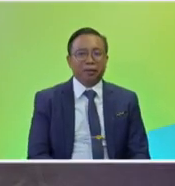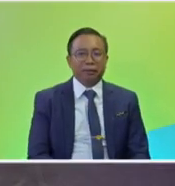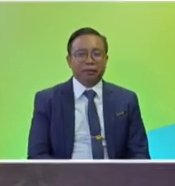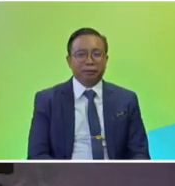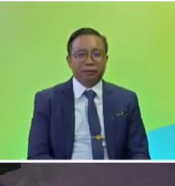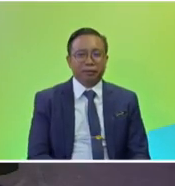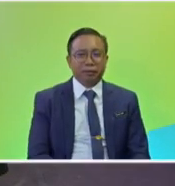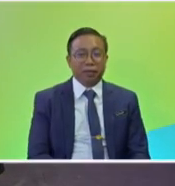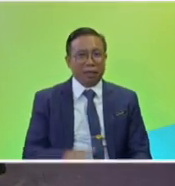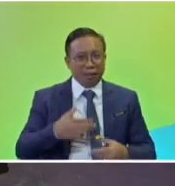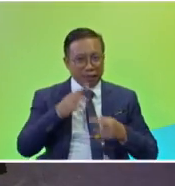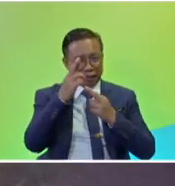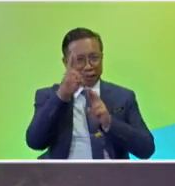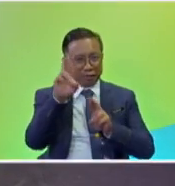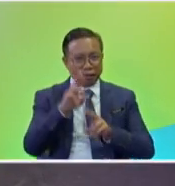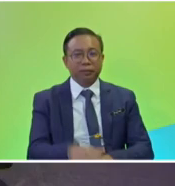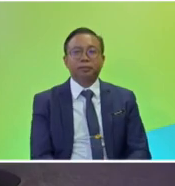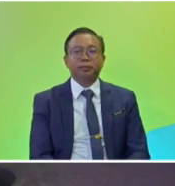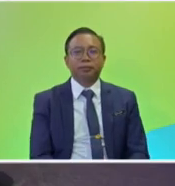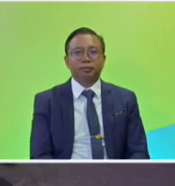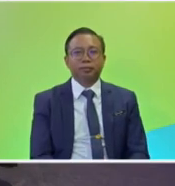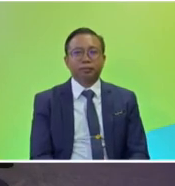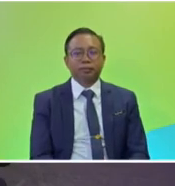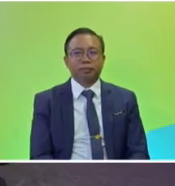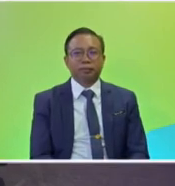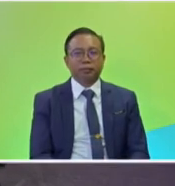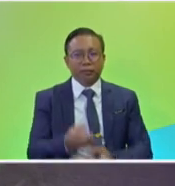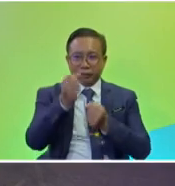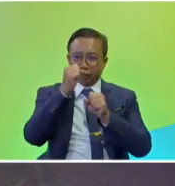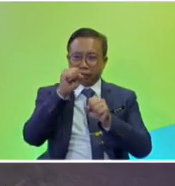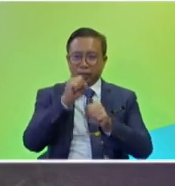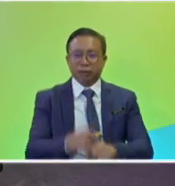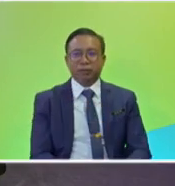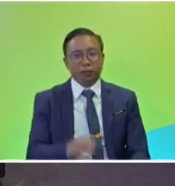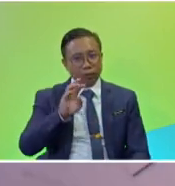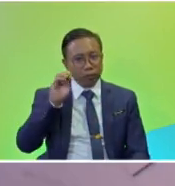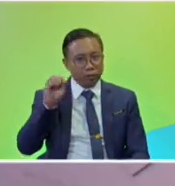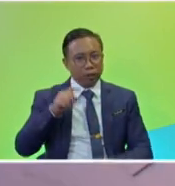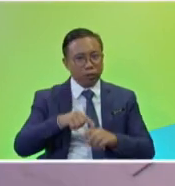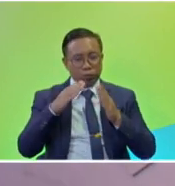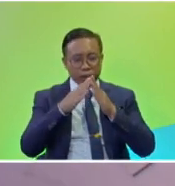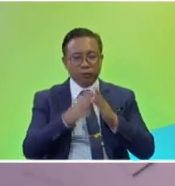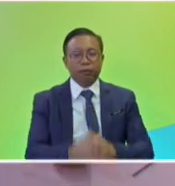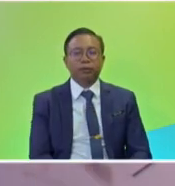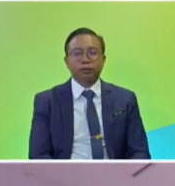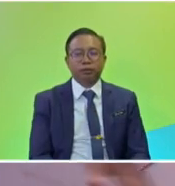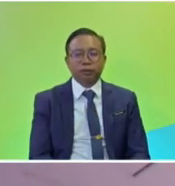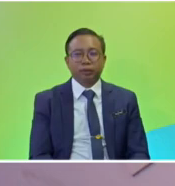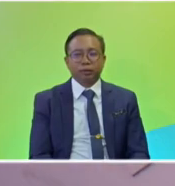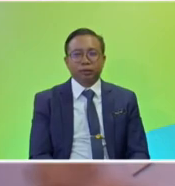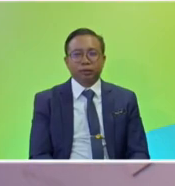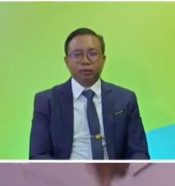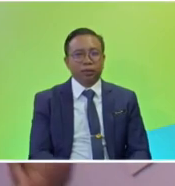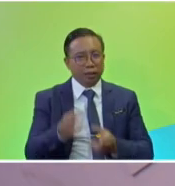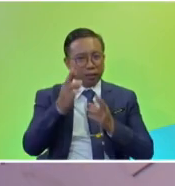Okay. Ready? Okey. Okay. Sedia. Sedia? Sedia murid-murid cikgu di rumah? Sedia. Okey, good. Okey,